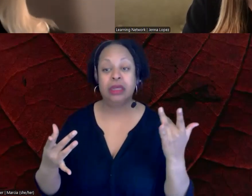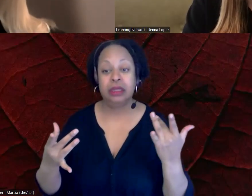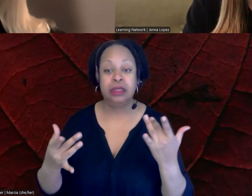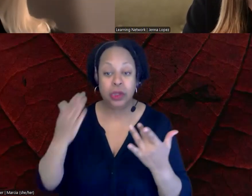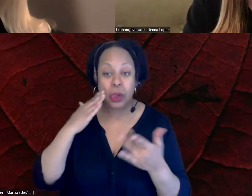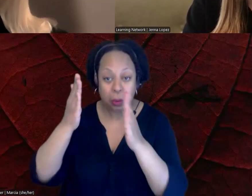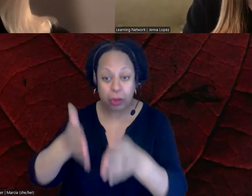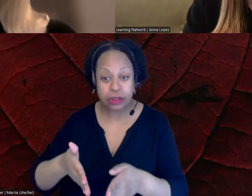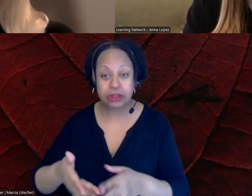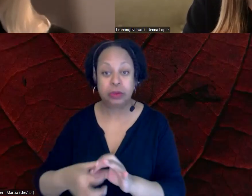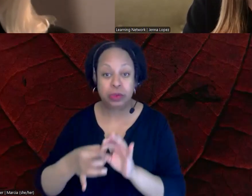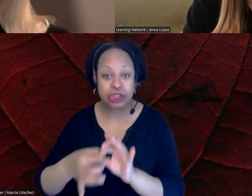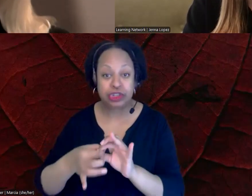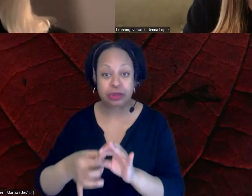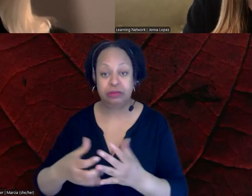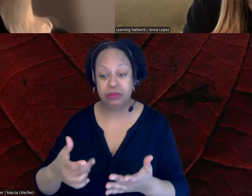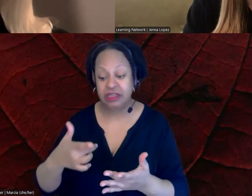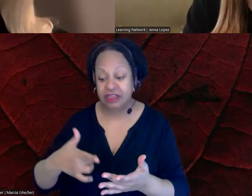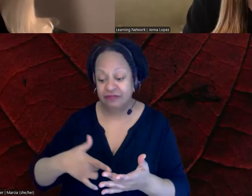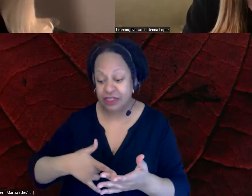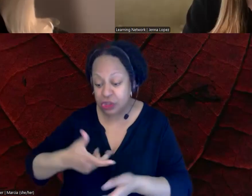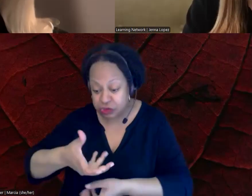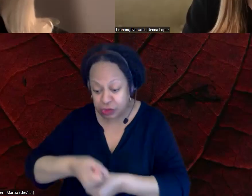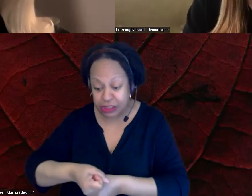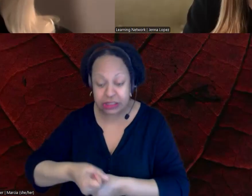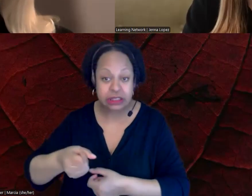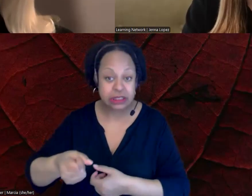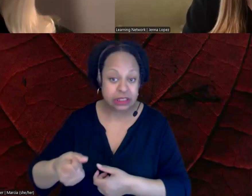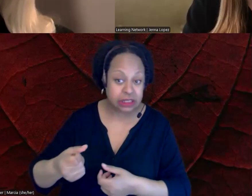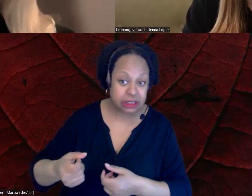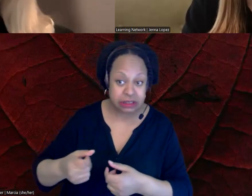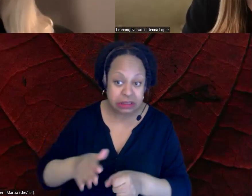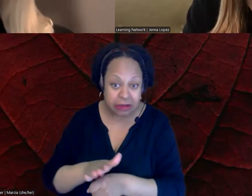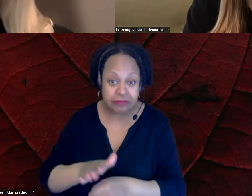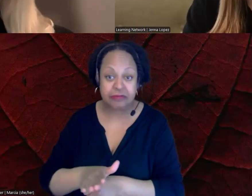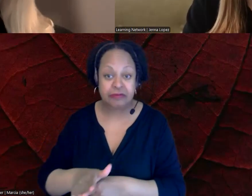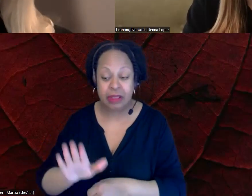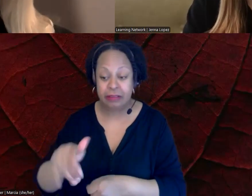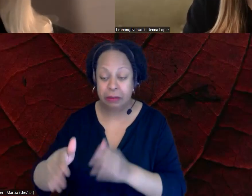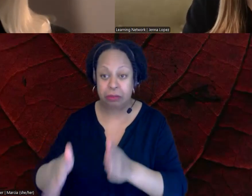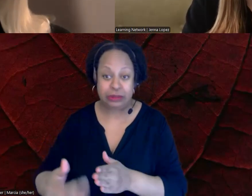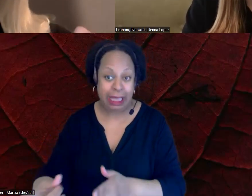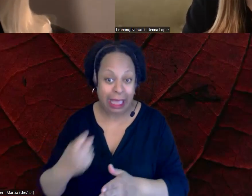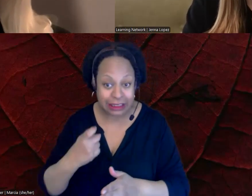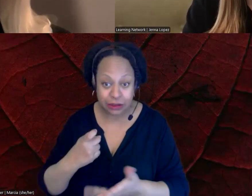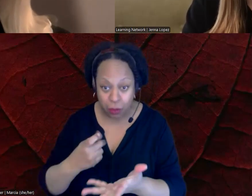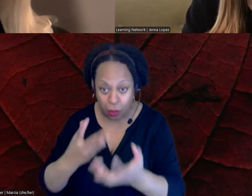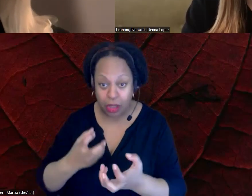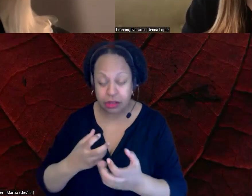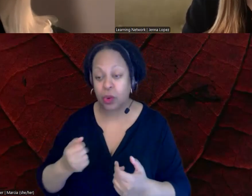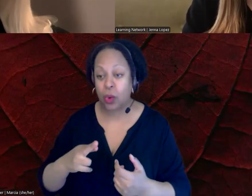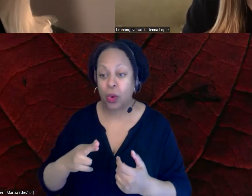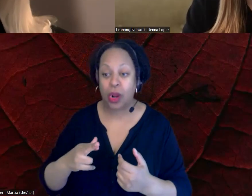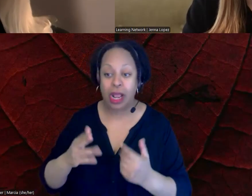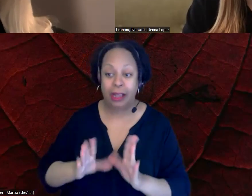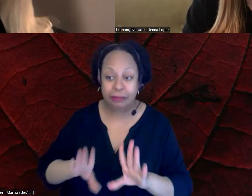Il faut être confiant vis-à-vis de son niveau de confiance. Est-ce qu'on pourrait ou non, on devrait ou non le suggérer? Est-ce que la personne demande